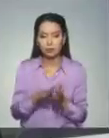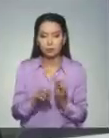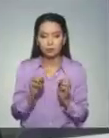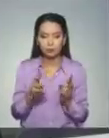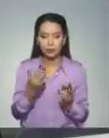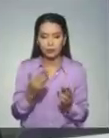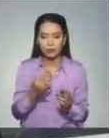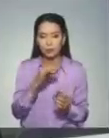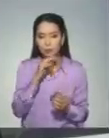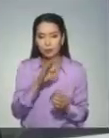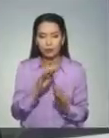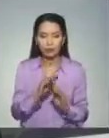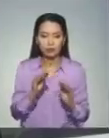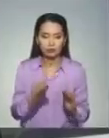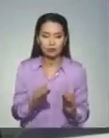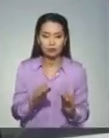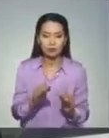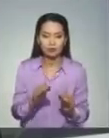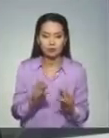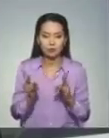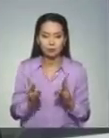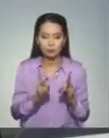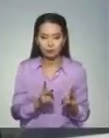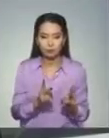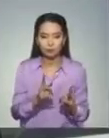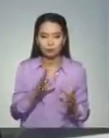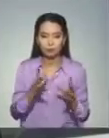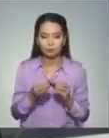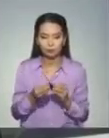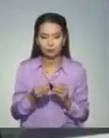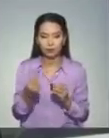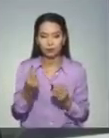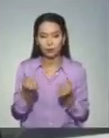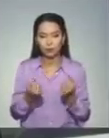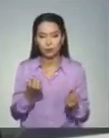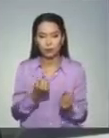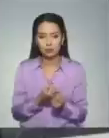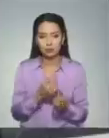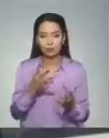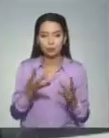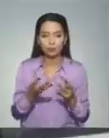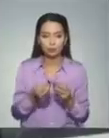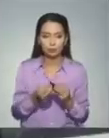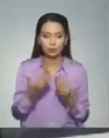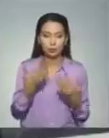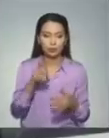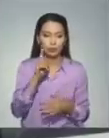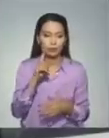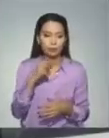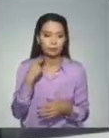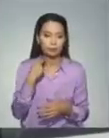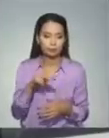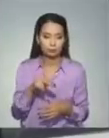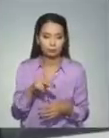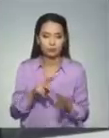дорожные метеорологические условия, при этом превысив количество посадочных мест в салоне автомашины. В тот же день водитель водворен в изолятор временного